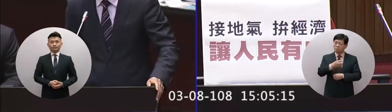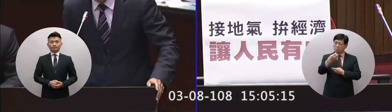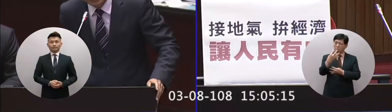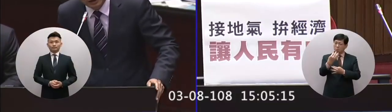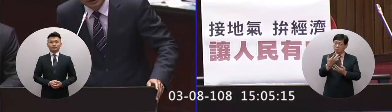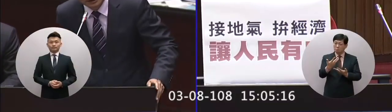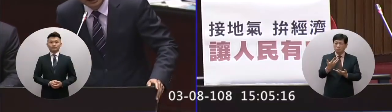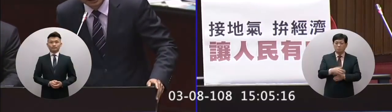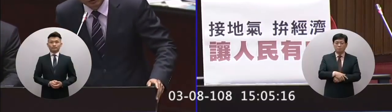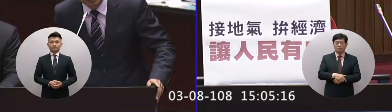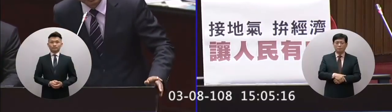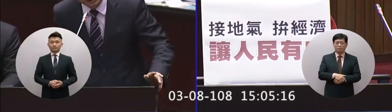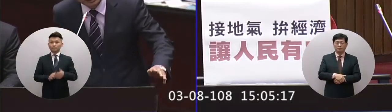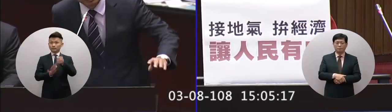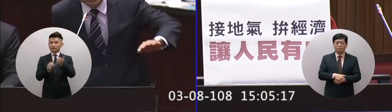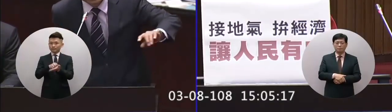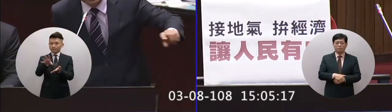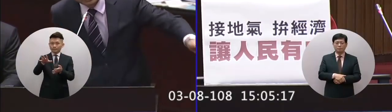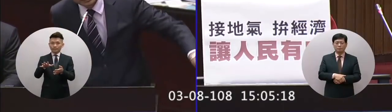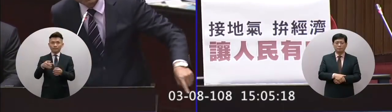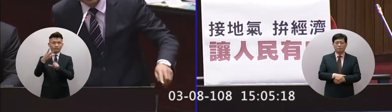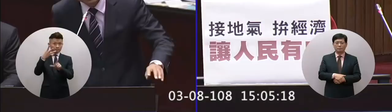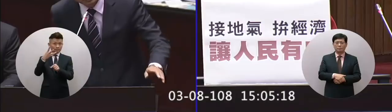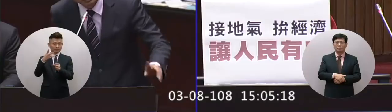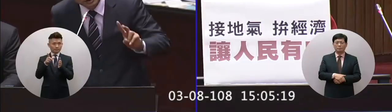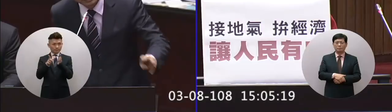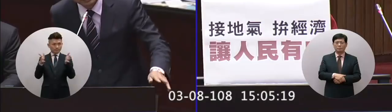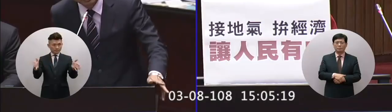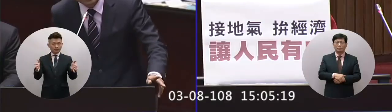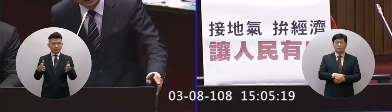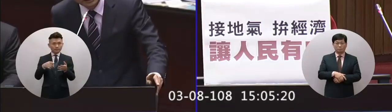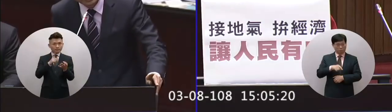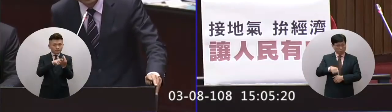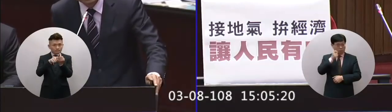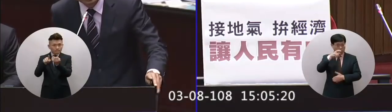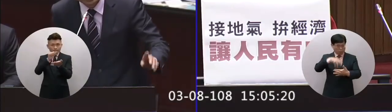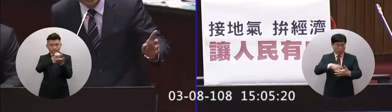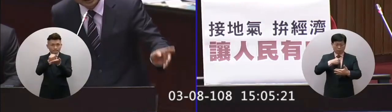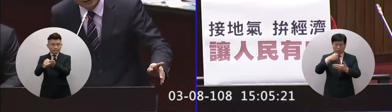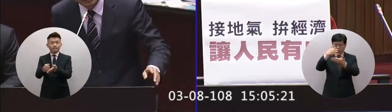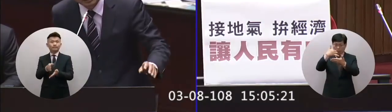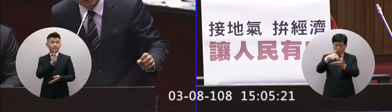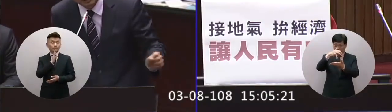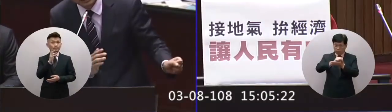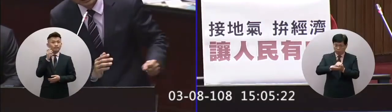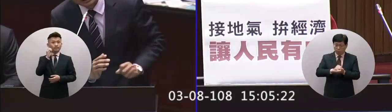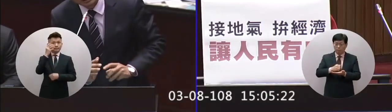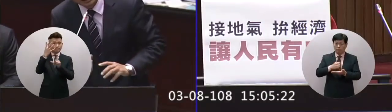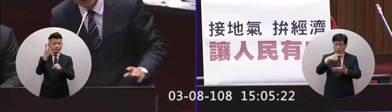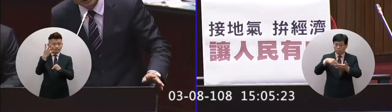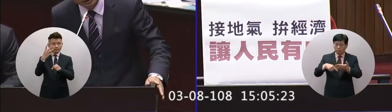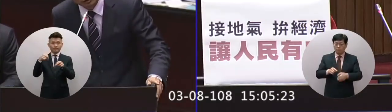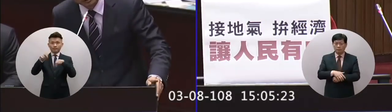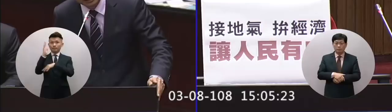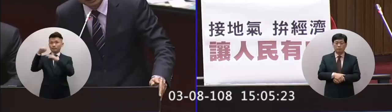好，我们觉得洗干掉嘛。 那老委员不，我这个位置是已经在盘点所有第二类渔港的地点。对，那下个月我们就配合